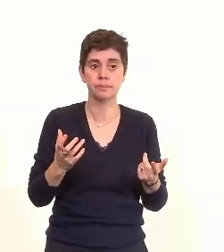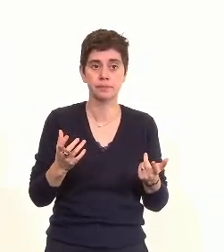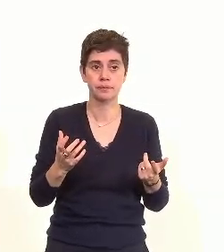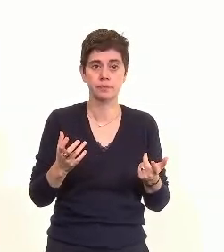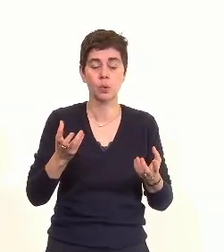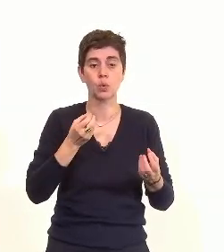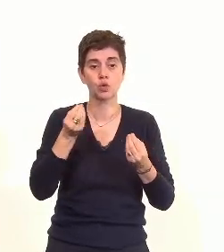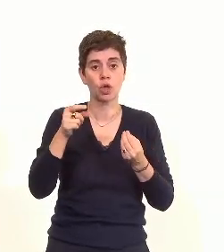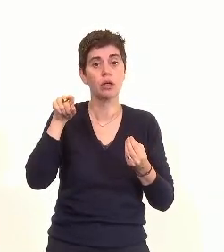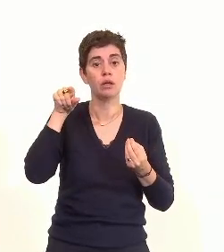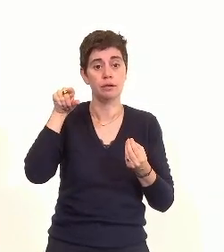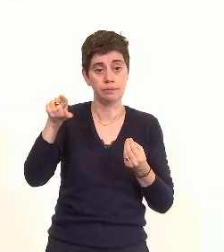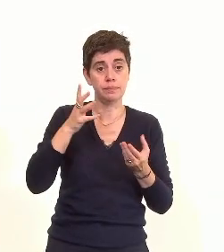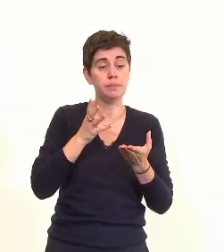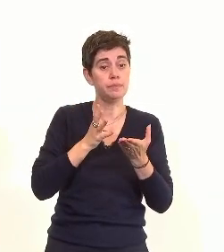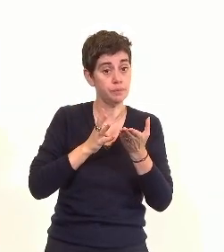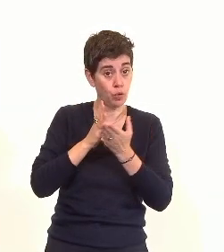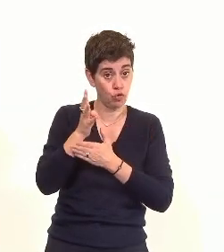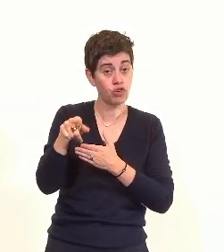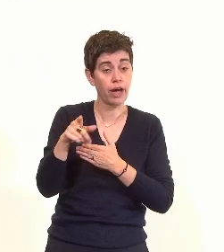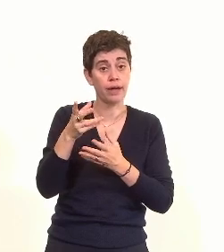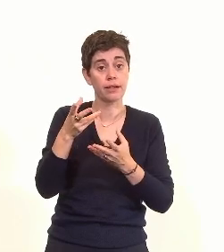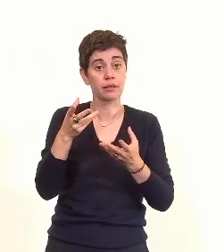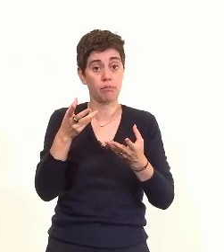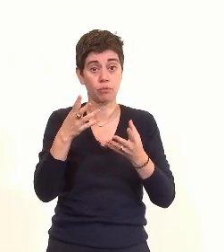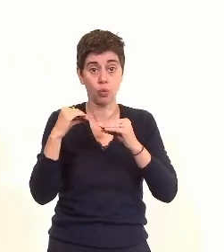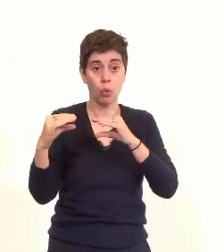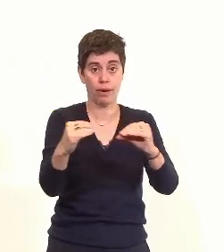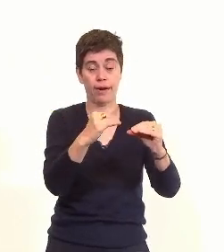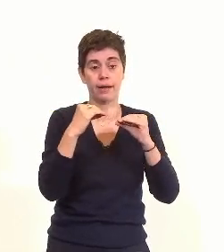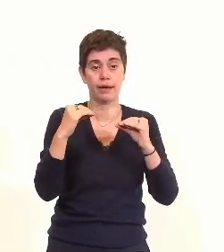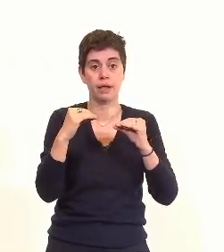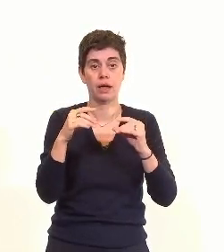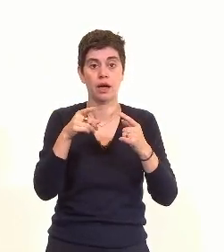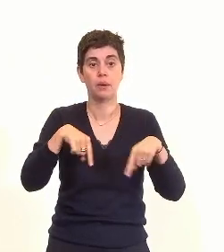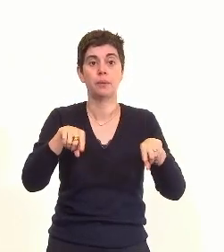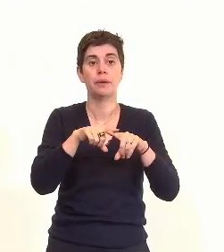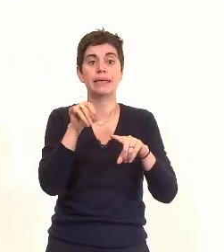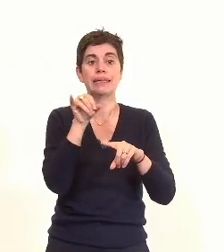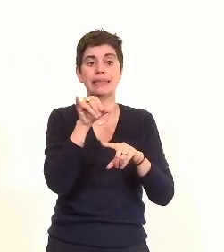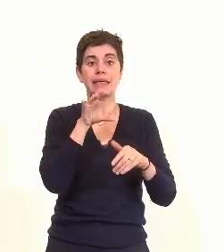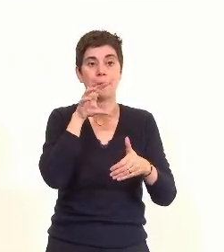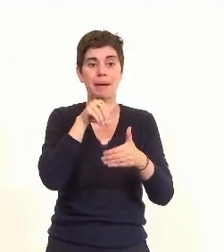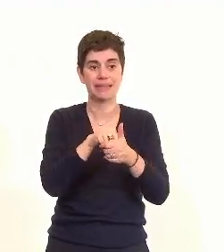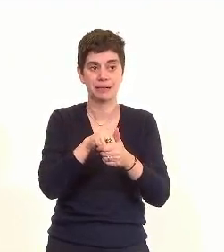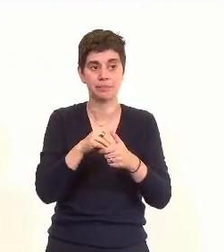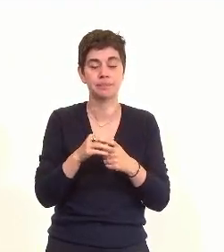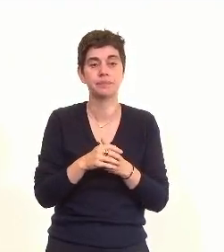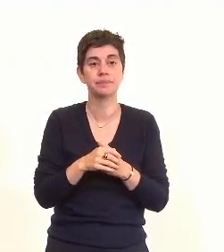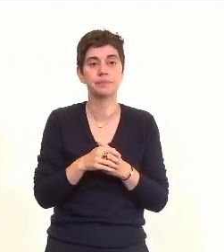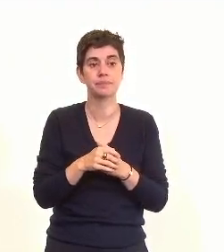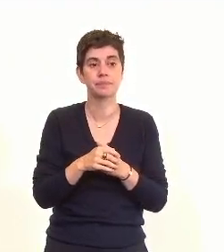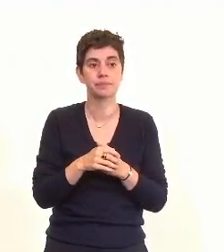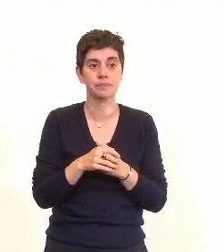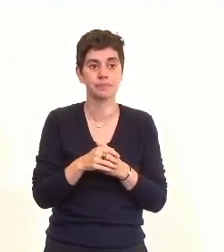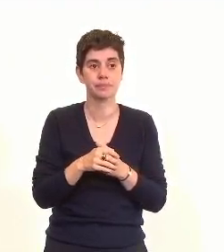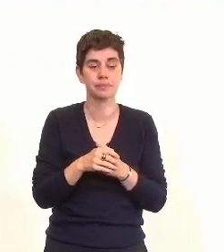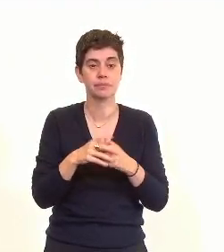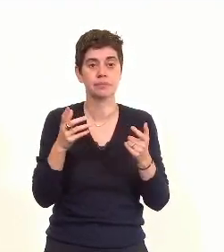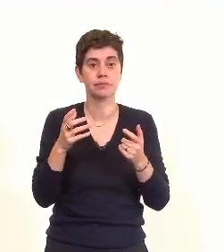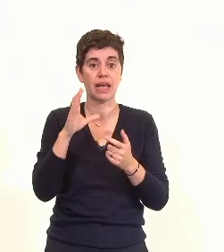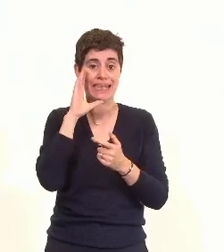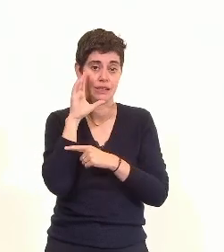projets à échelle de territoire. Il y aura qui dans cette instance? Alors justement, cette instance, alors il y aura, on va commencer par les résidents,